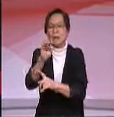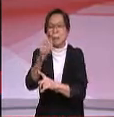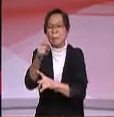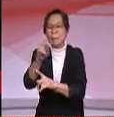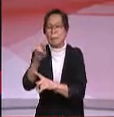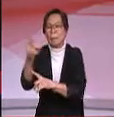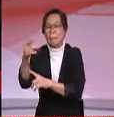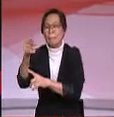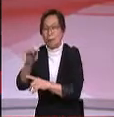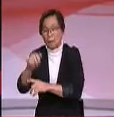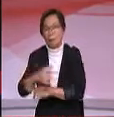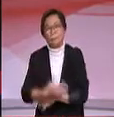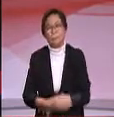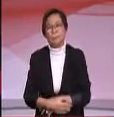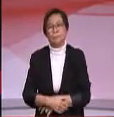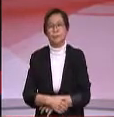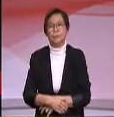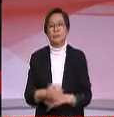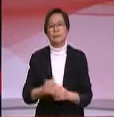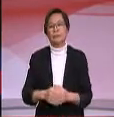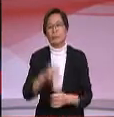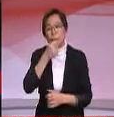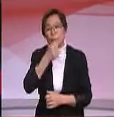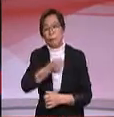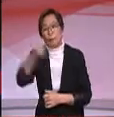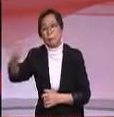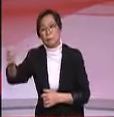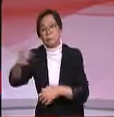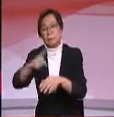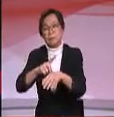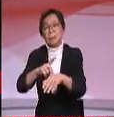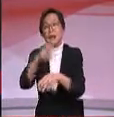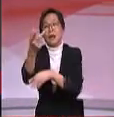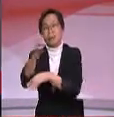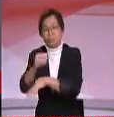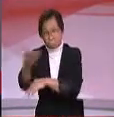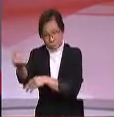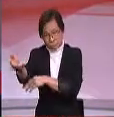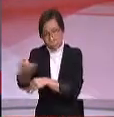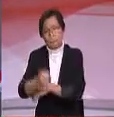bersama Kasugas di studio dengan Syahri dan juga Hazel untuk berita seterusnya. Silakan.